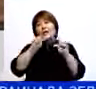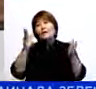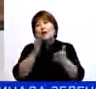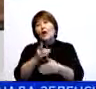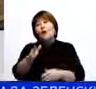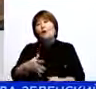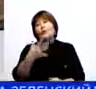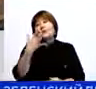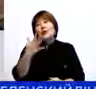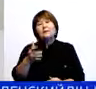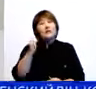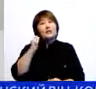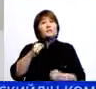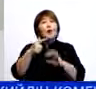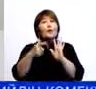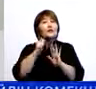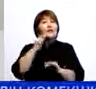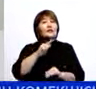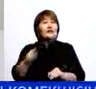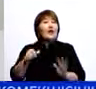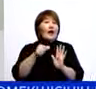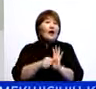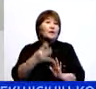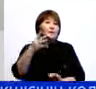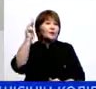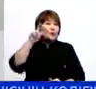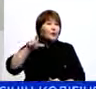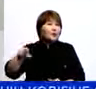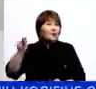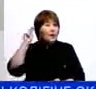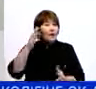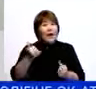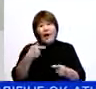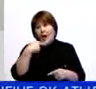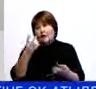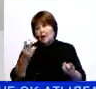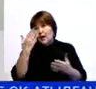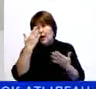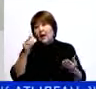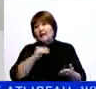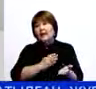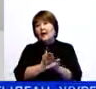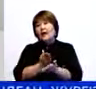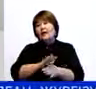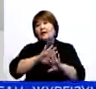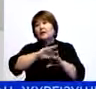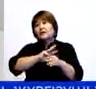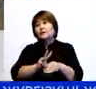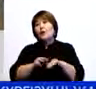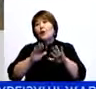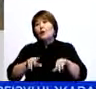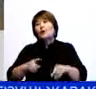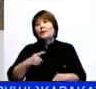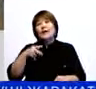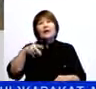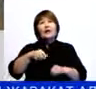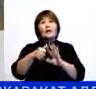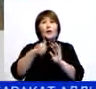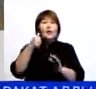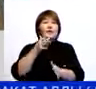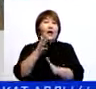Онда 5 жас пен 17 жас аралығындағы 64 оқушы білім алуда. Айта кетейік, халыққа қызмет көрсету орталығының мамандары 2016